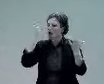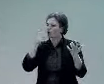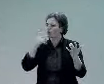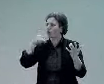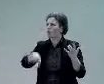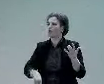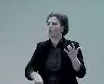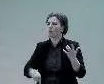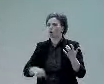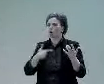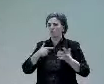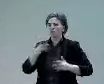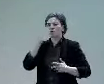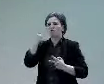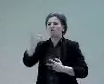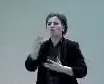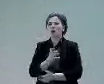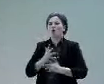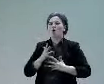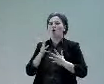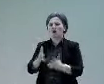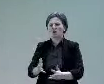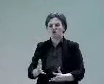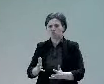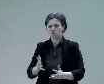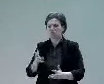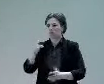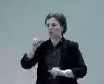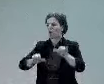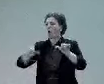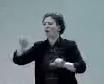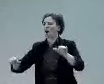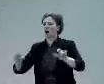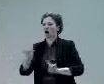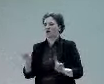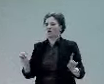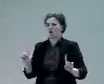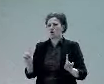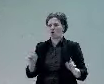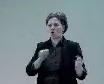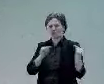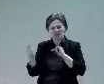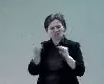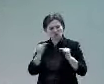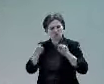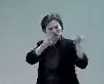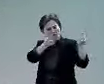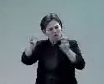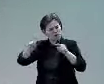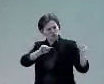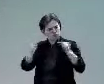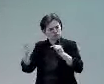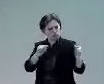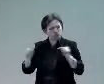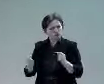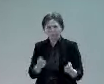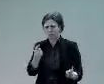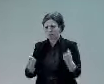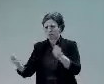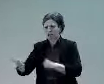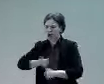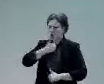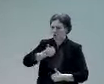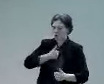una visione che sia coraggiosa e non vaga per non far emergere i temi di conflitto che ci sono stati, discutiamoli, facciamoli emergere dall'autonomia